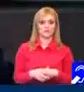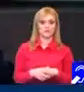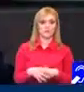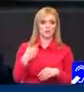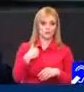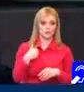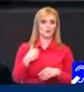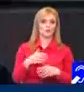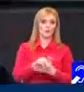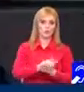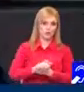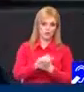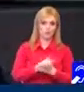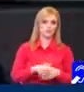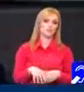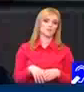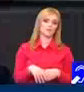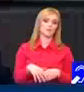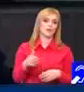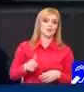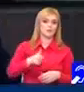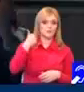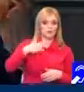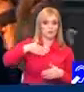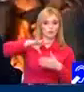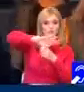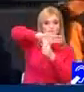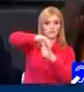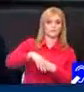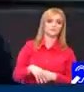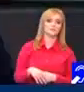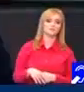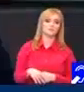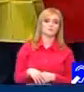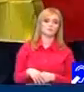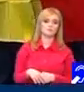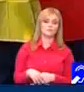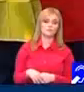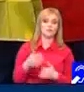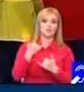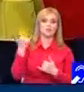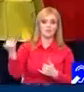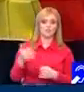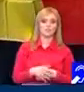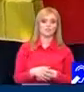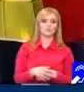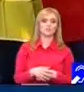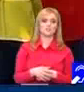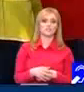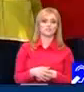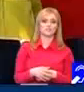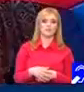Noi, unioniștii, venim cu drapelul Republicii Moldova, ne mândrim cu el, pentru că este simbolul părinților și bunilor noștri. Dumnealui să ia de primari, care au